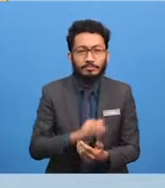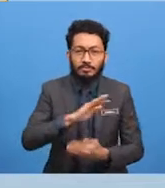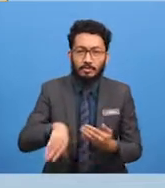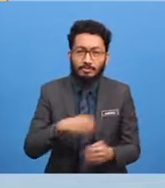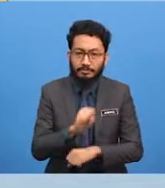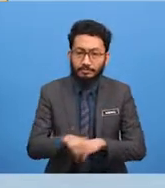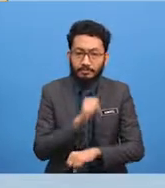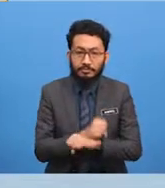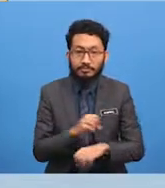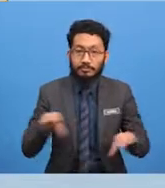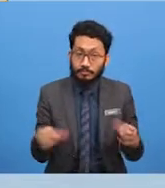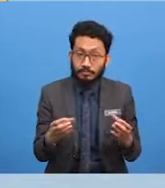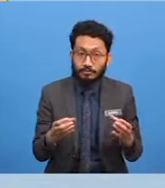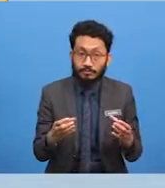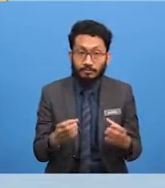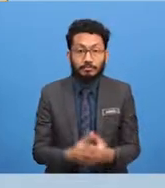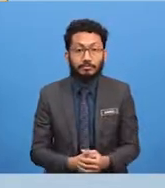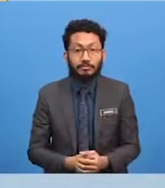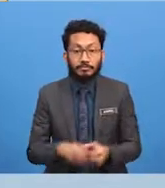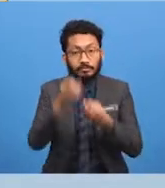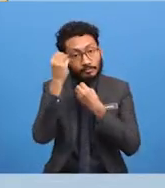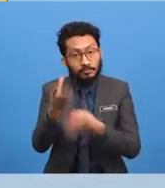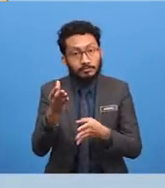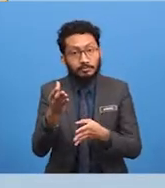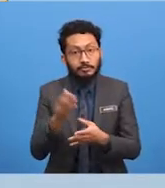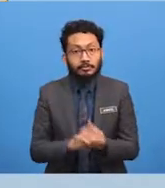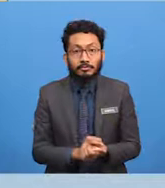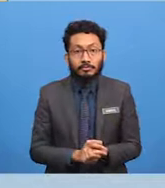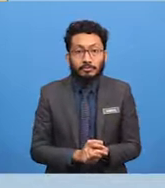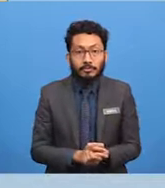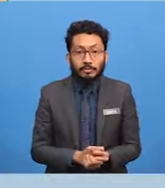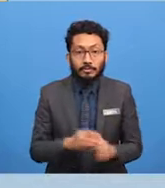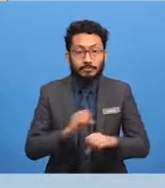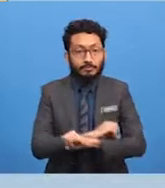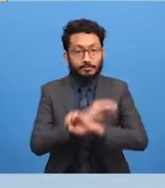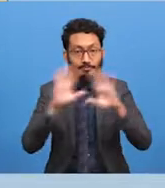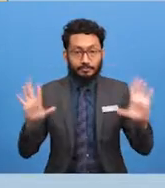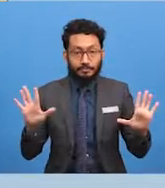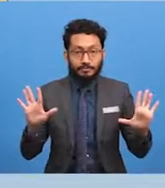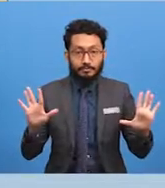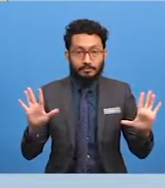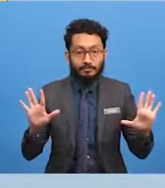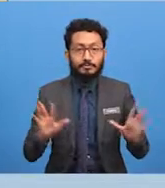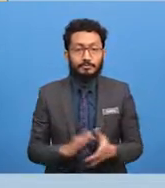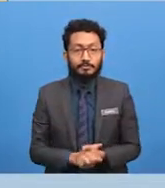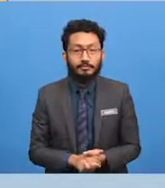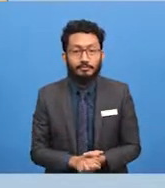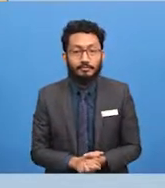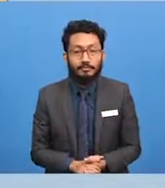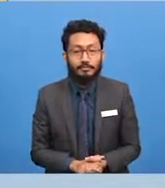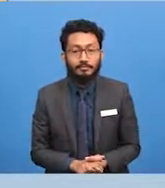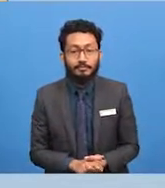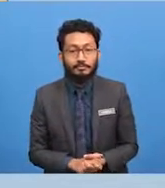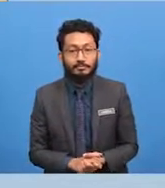ditubuhkan. Ia dinyatakan secara umum menjelaskan skop operasi syarikat dan produk